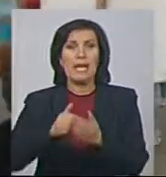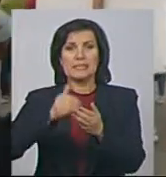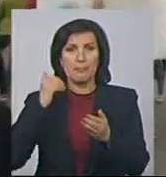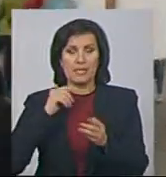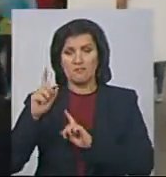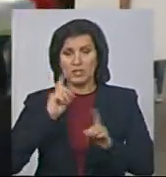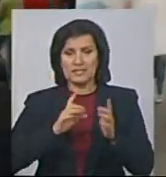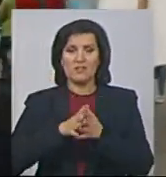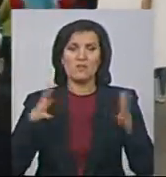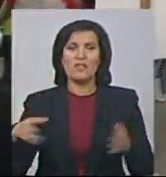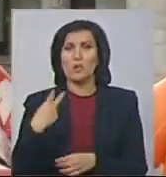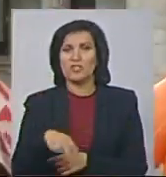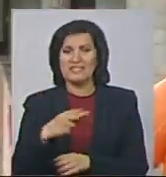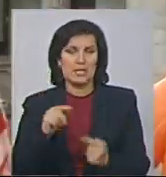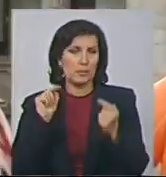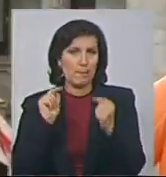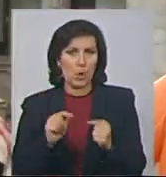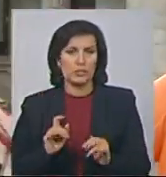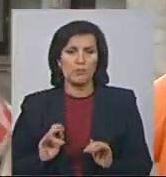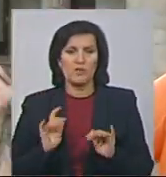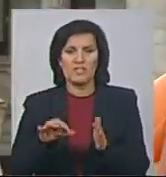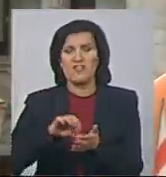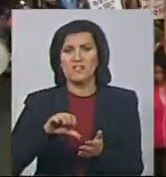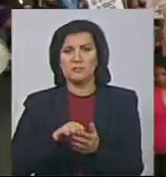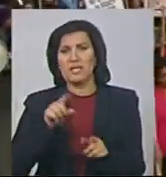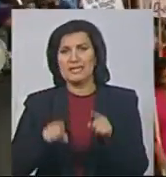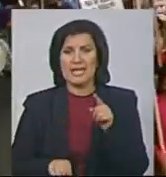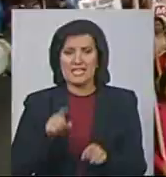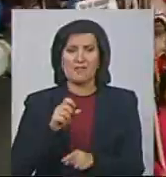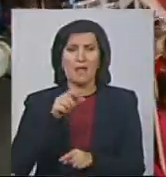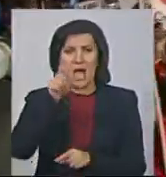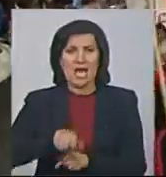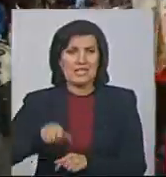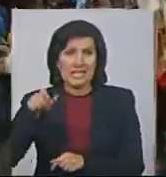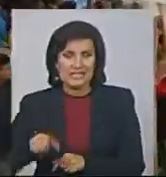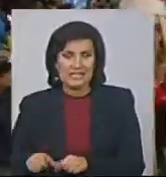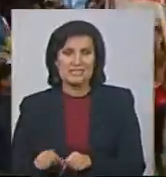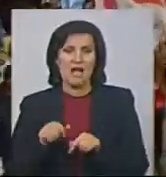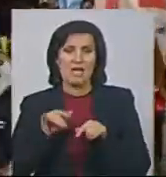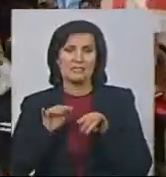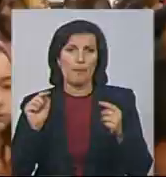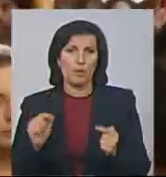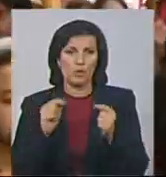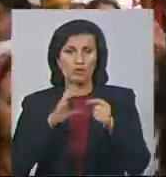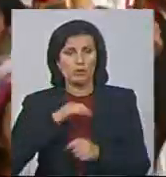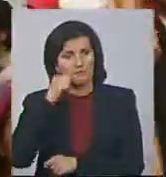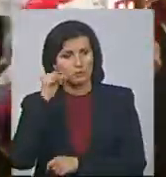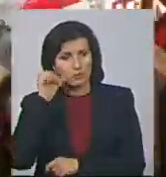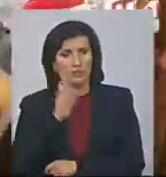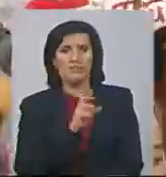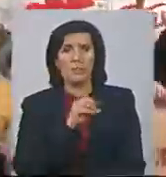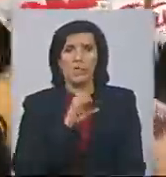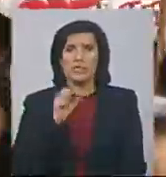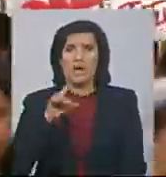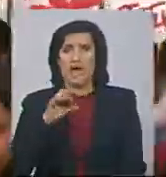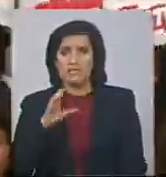Напередодні саміту Великої двадцятки проти його проведення виступили деякі аргентинці. Акція протесту відбувалася вчора в